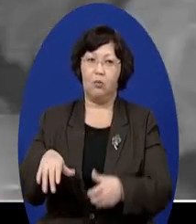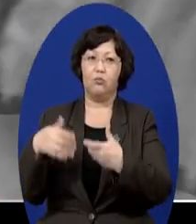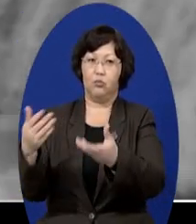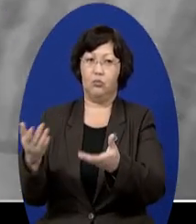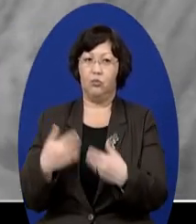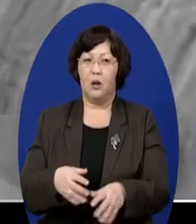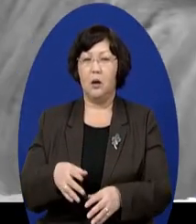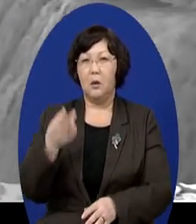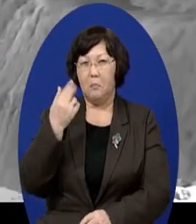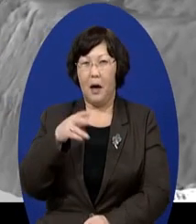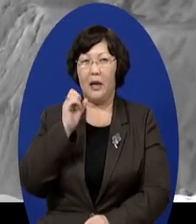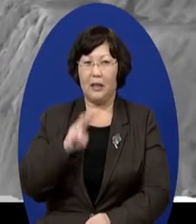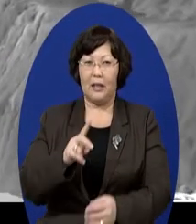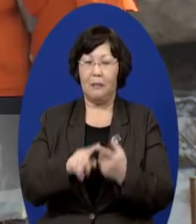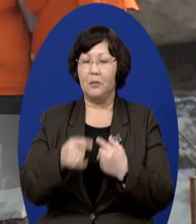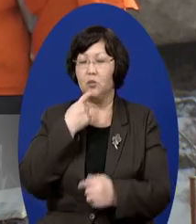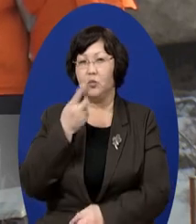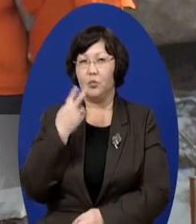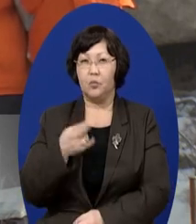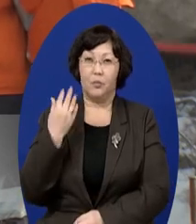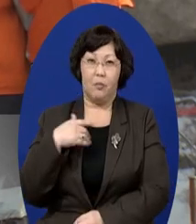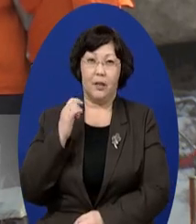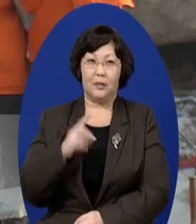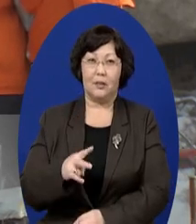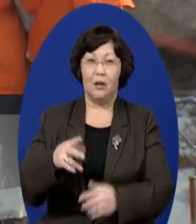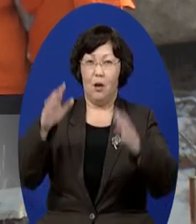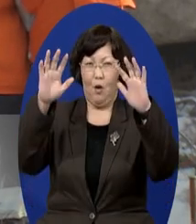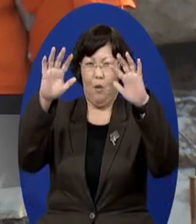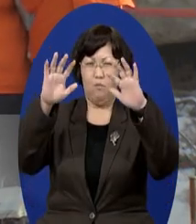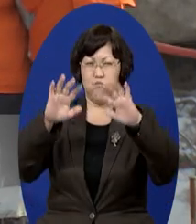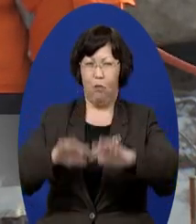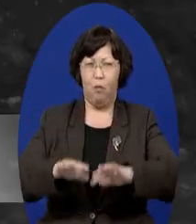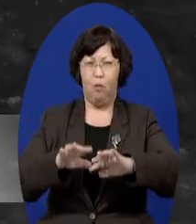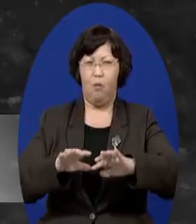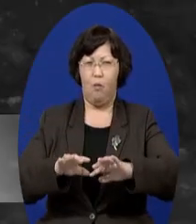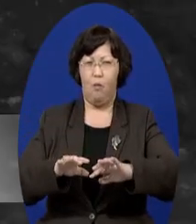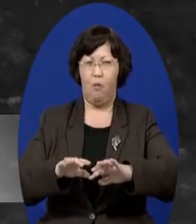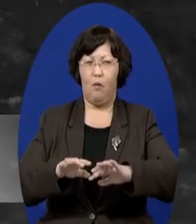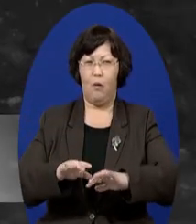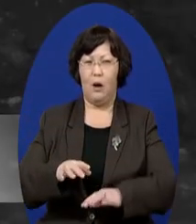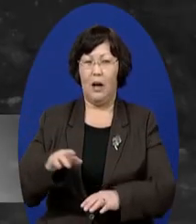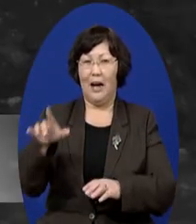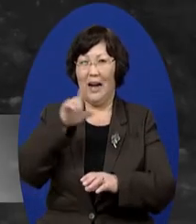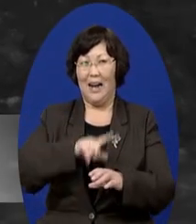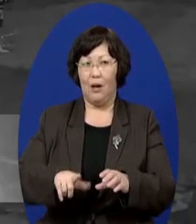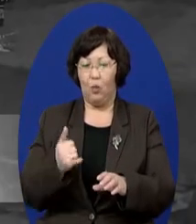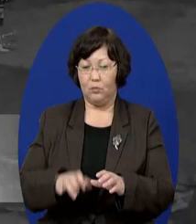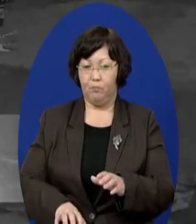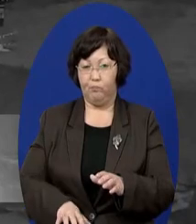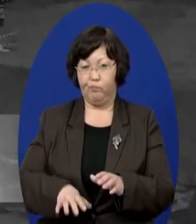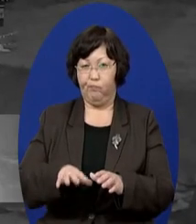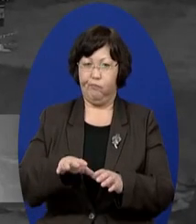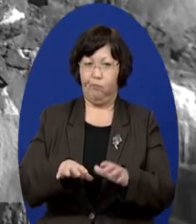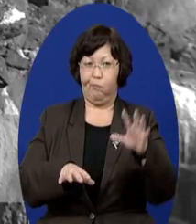үед бол бас нөхцөл байдал бас нөлөөдгүй хүнд бод хан нас нураад одоо гүний усандаа бол одоо ингээд нэлээд